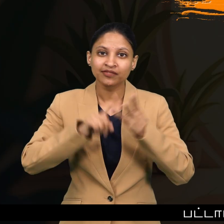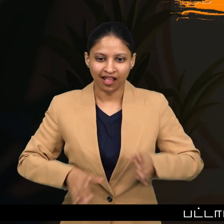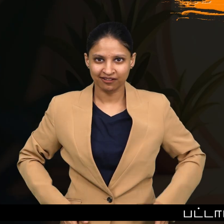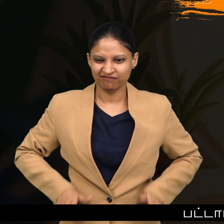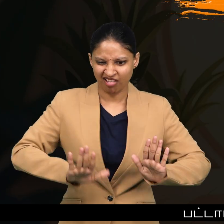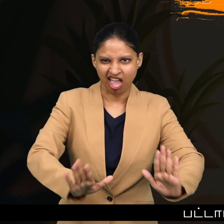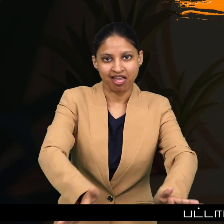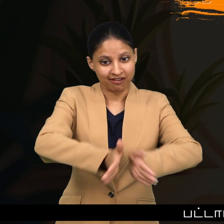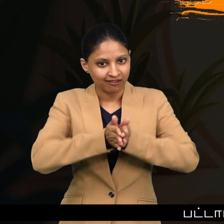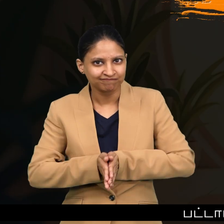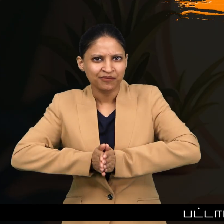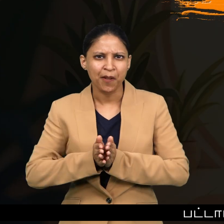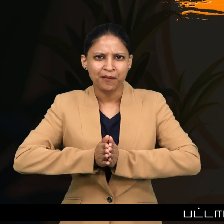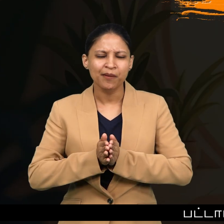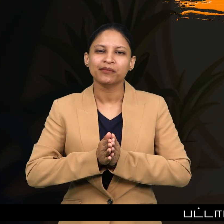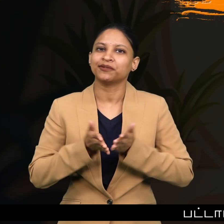பட்டாம்பூச்சி ஆசனம்.